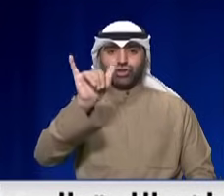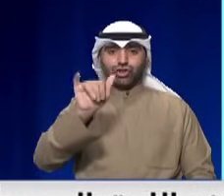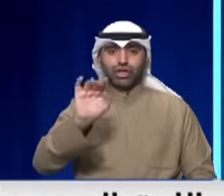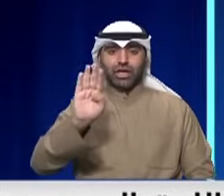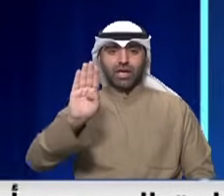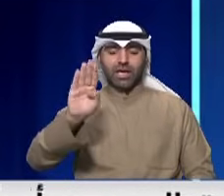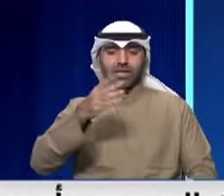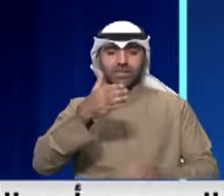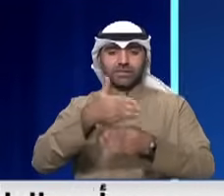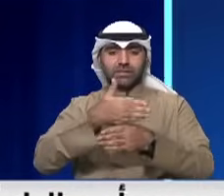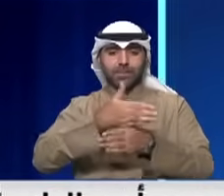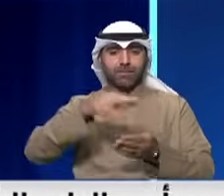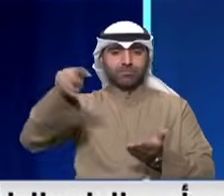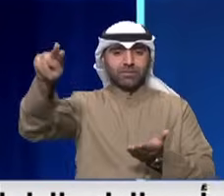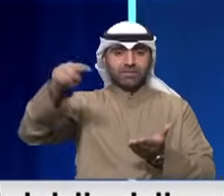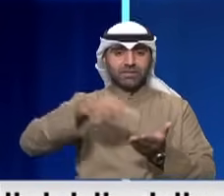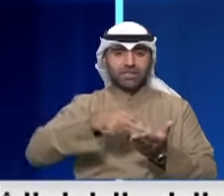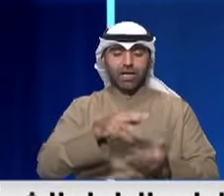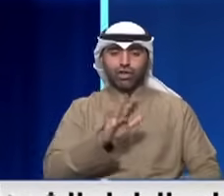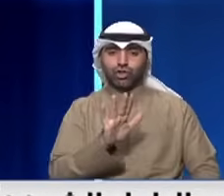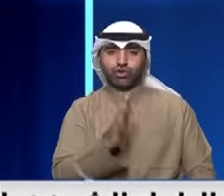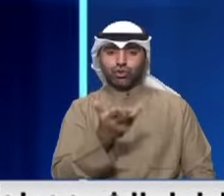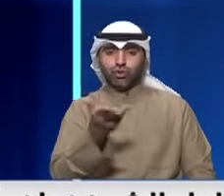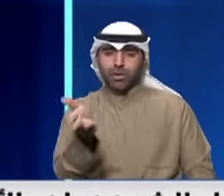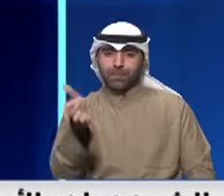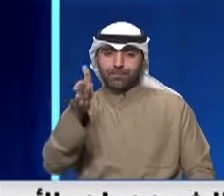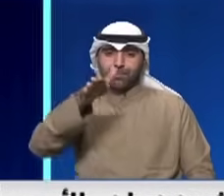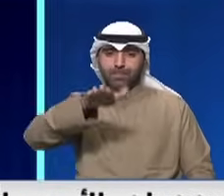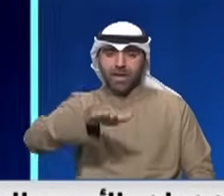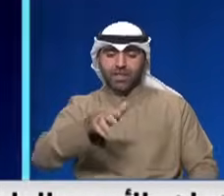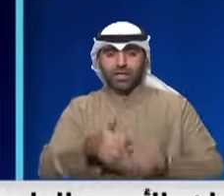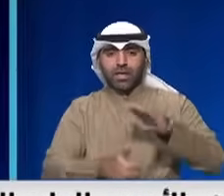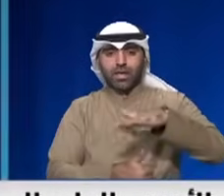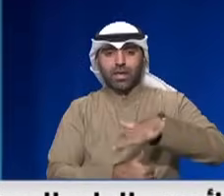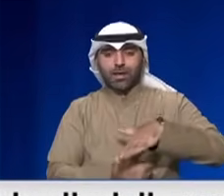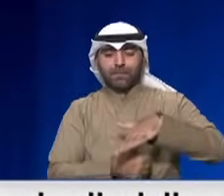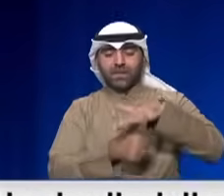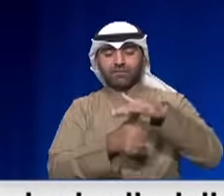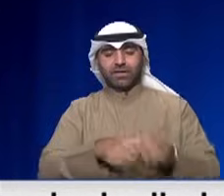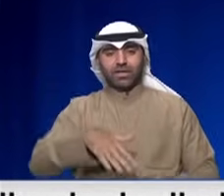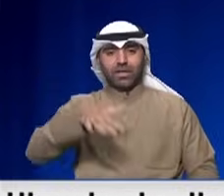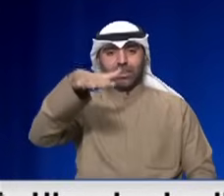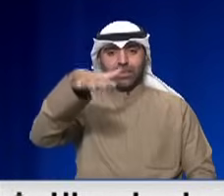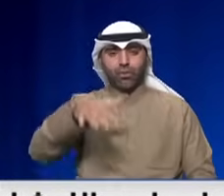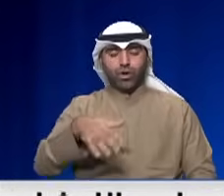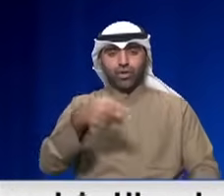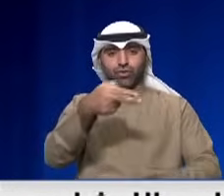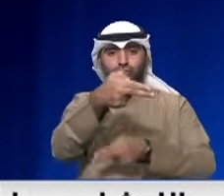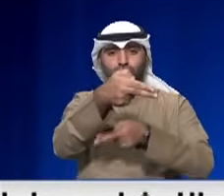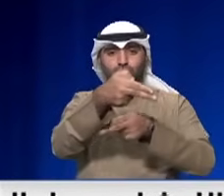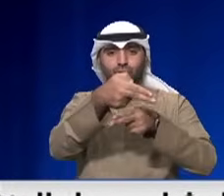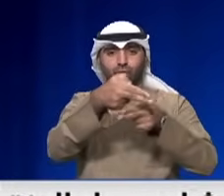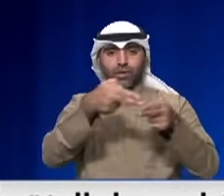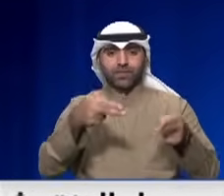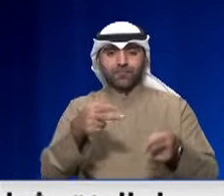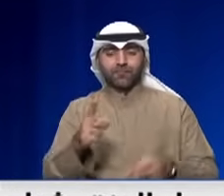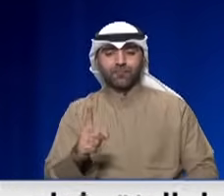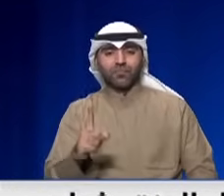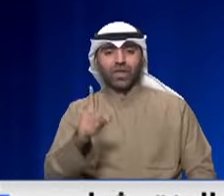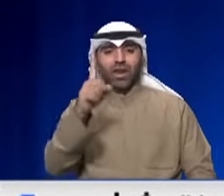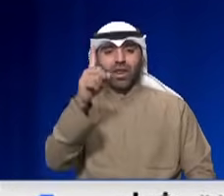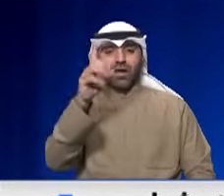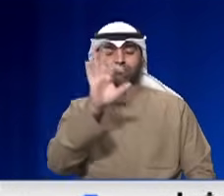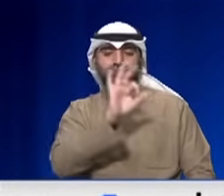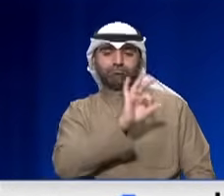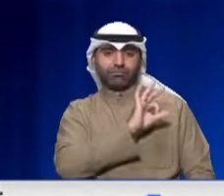الصديق عن خالص التعازي وصادق المواساه لسموه رعاه الله وللشعب الكويتي بوفاه صاحب السمو